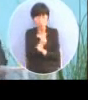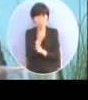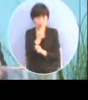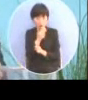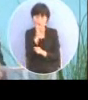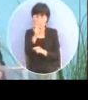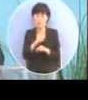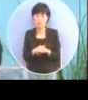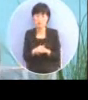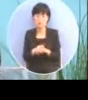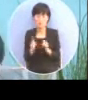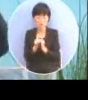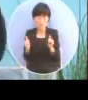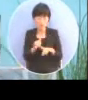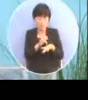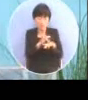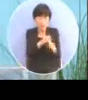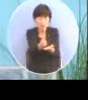thắng được rủa xả.